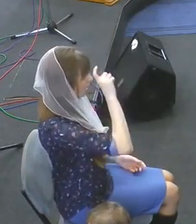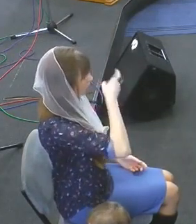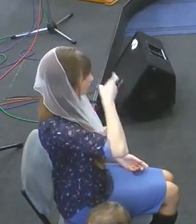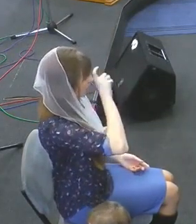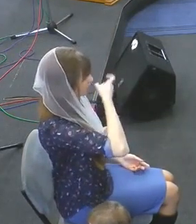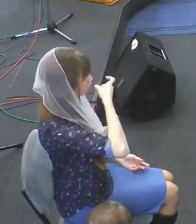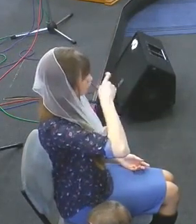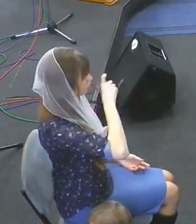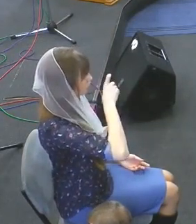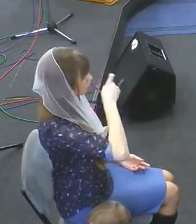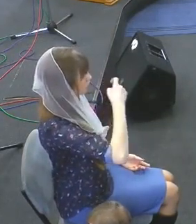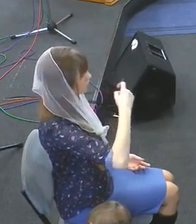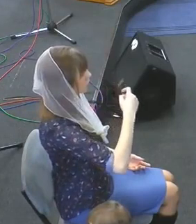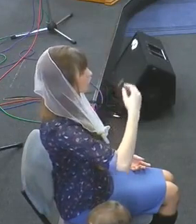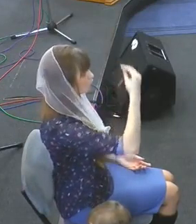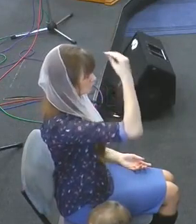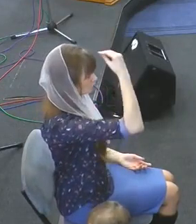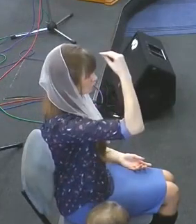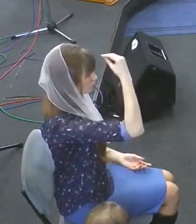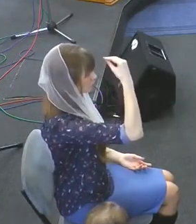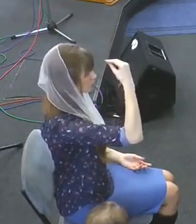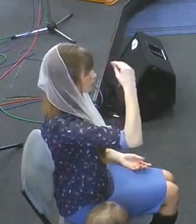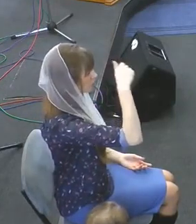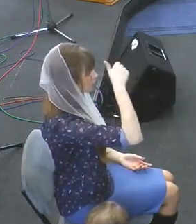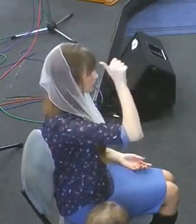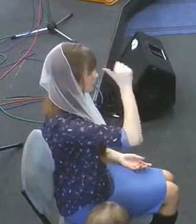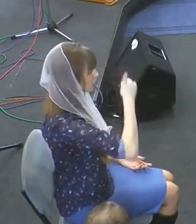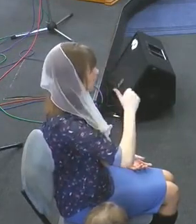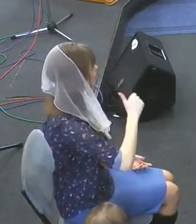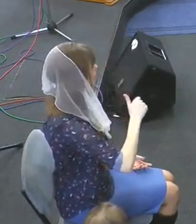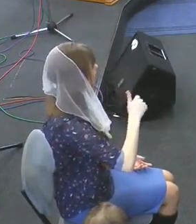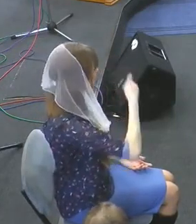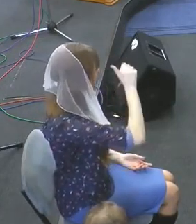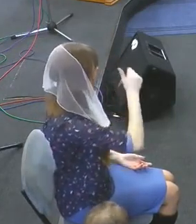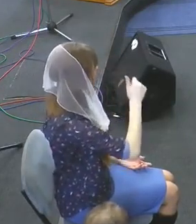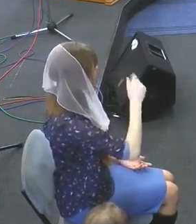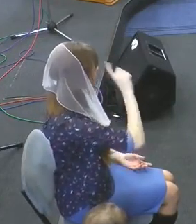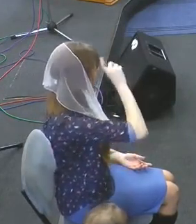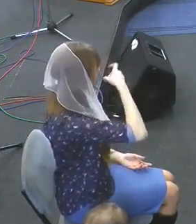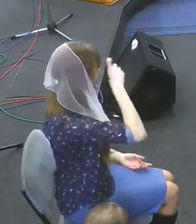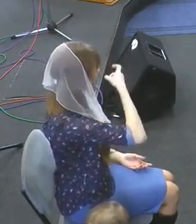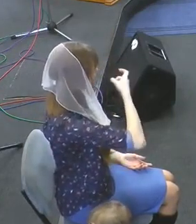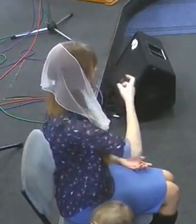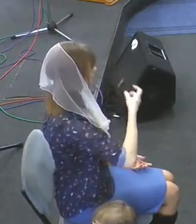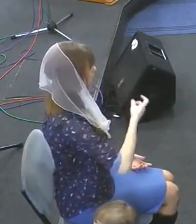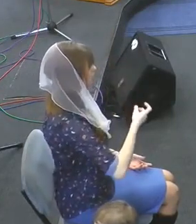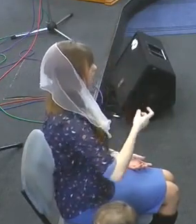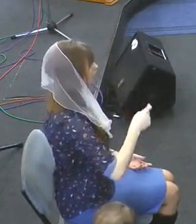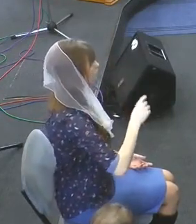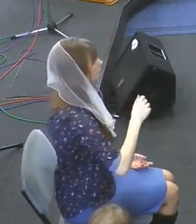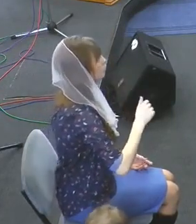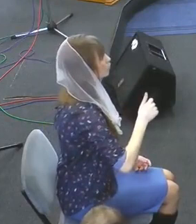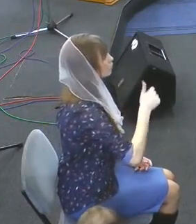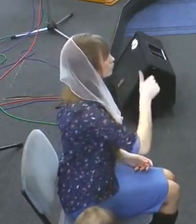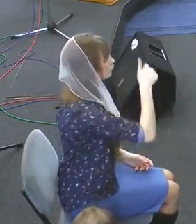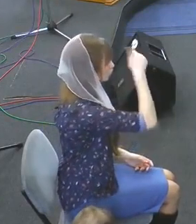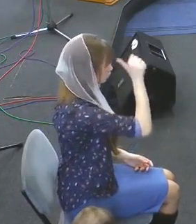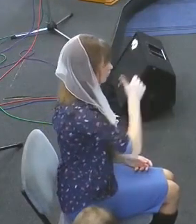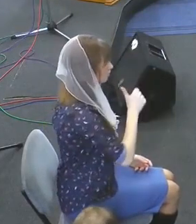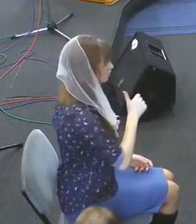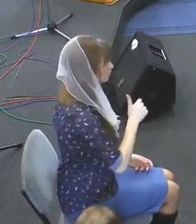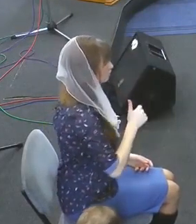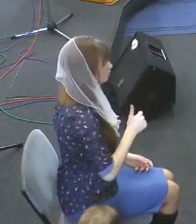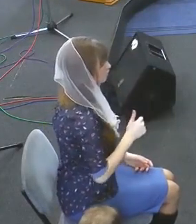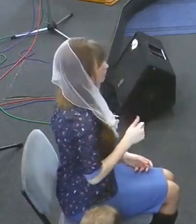в Палестині все це. Він був пропагандиром, таким так сказати, не знаю правильно чи ні, і він насаджував